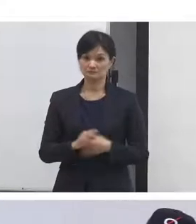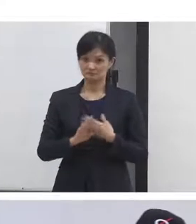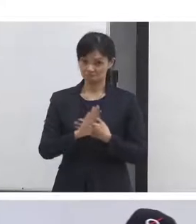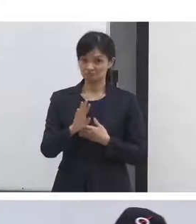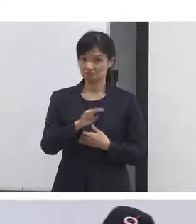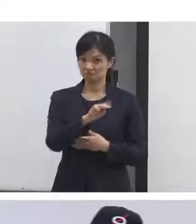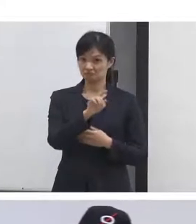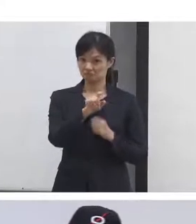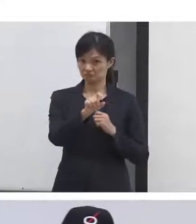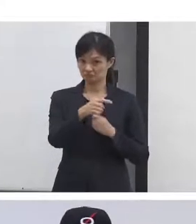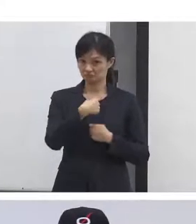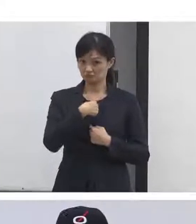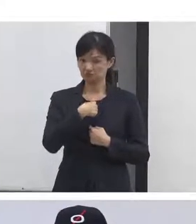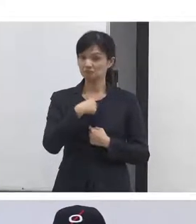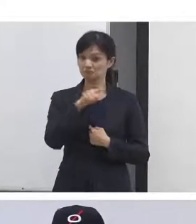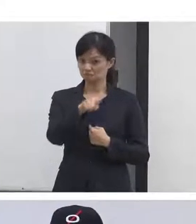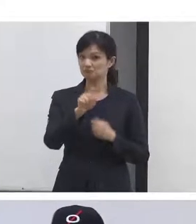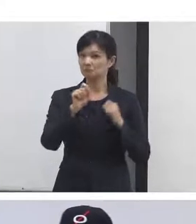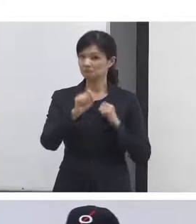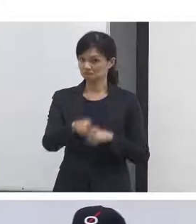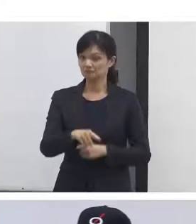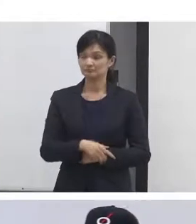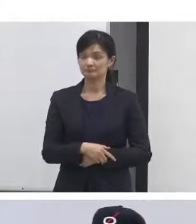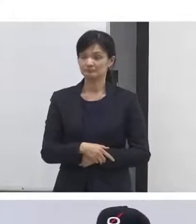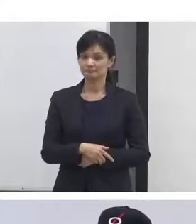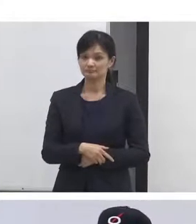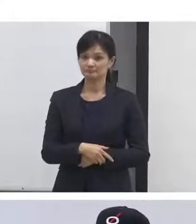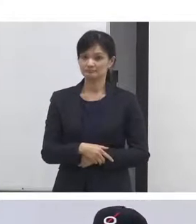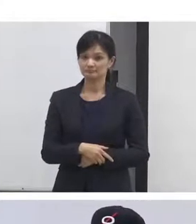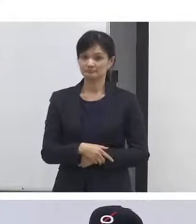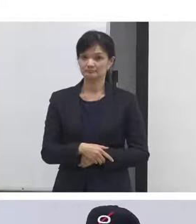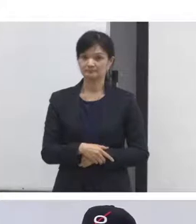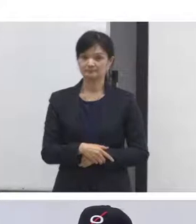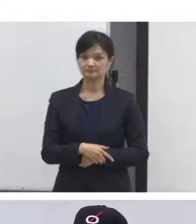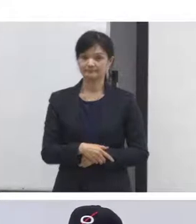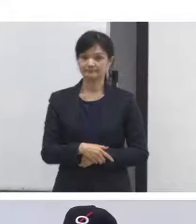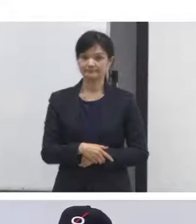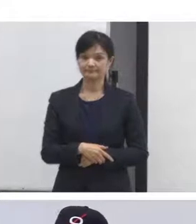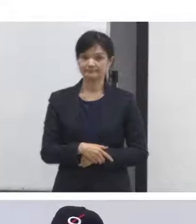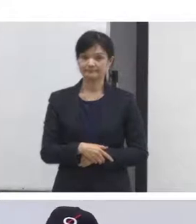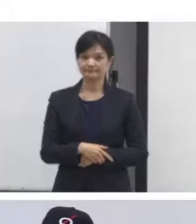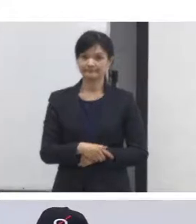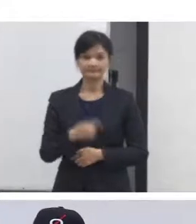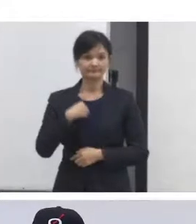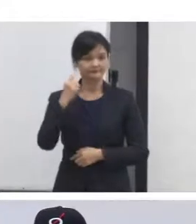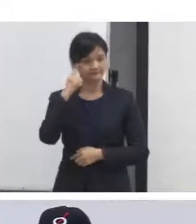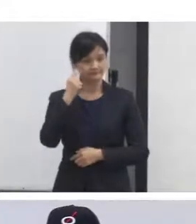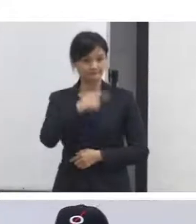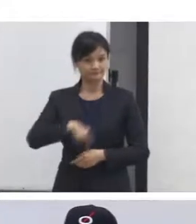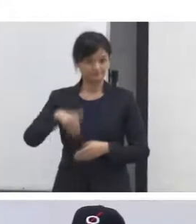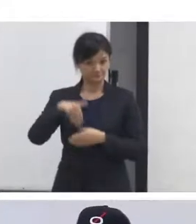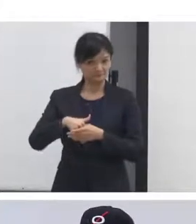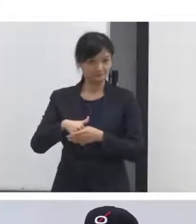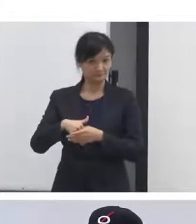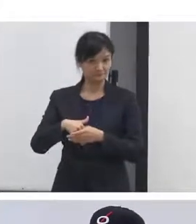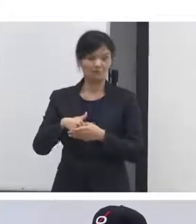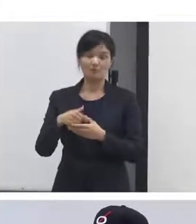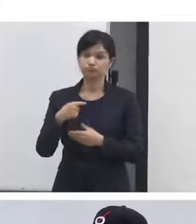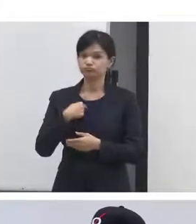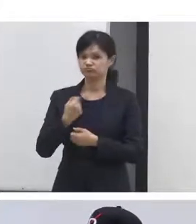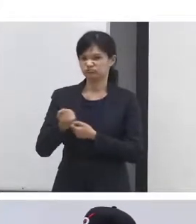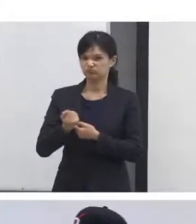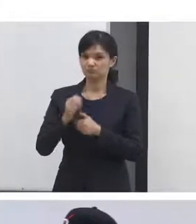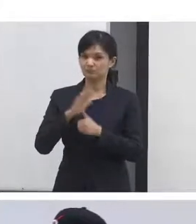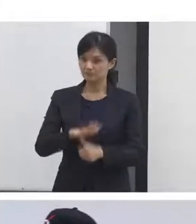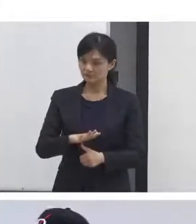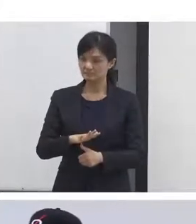我并没有因为这样子放弃，就会觉得说，哎，那既然我可能参政的部分可能没有做得很好，那我是不是可以